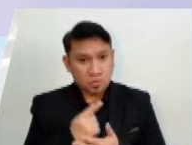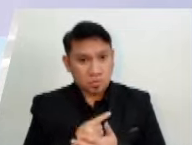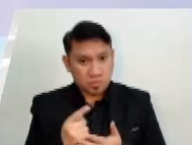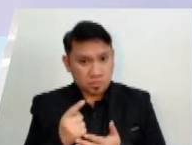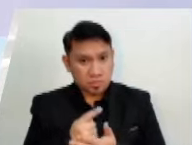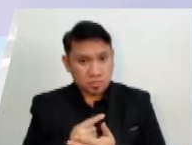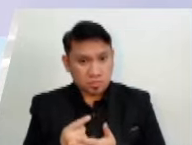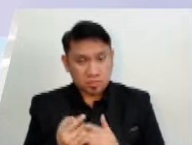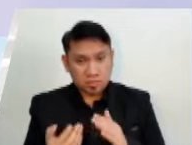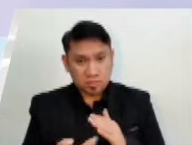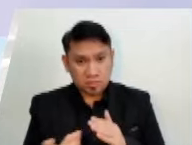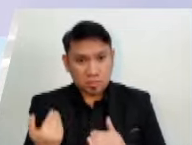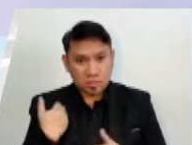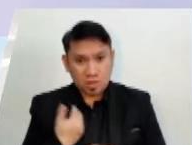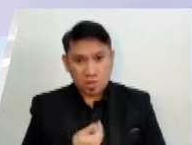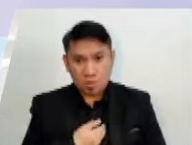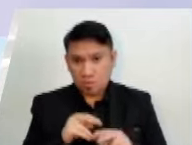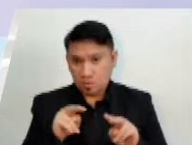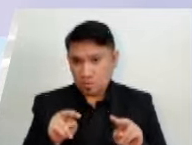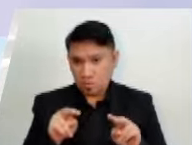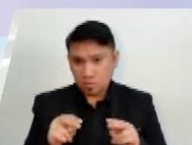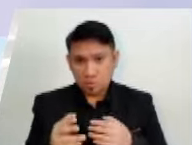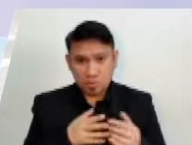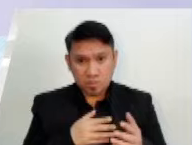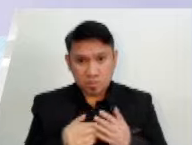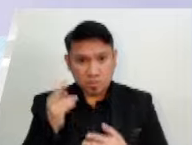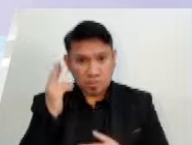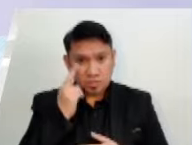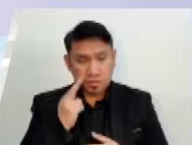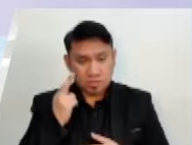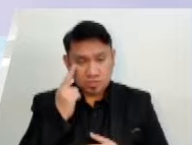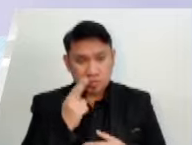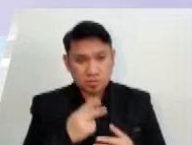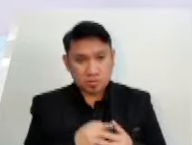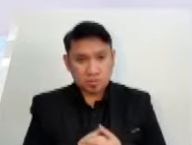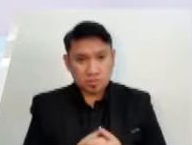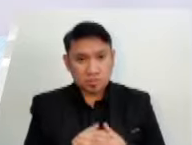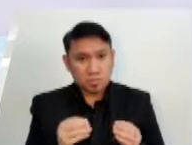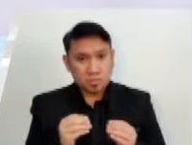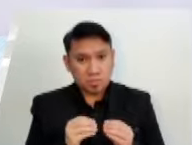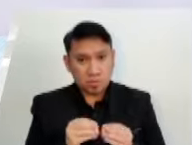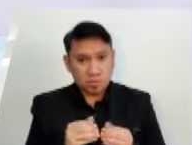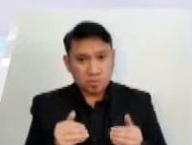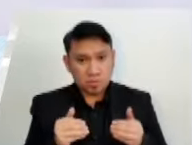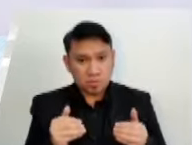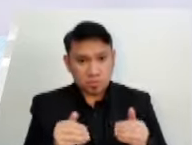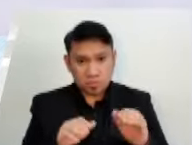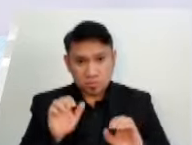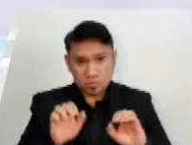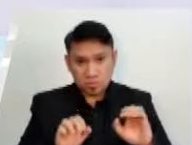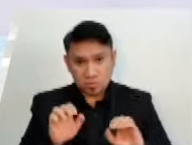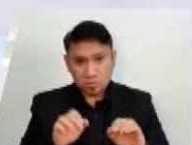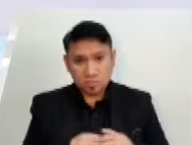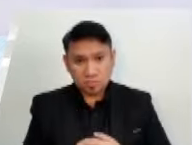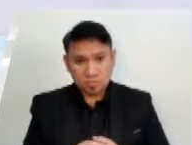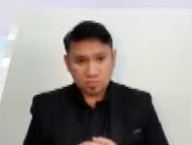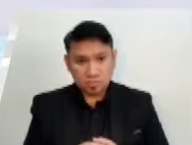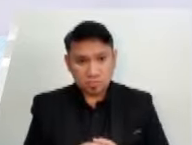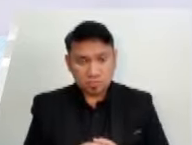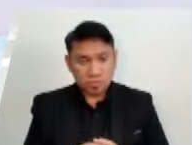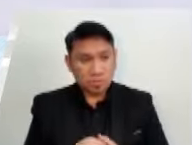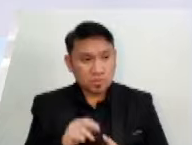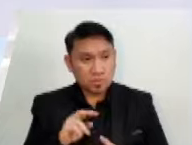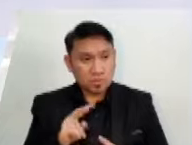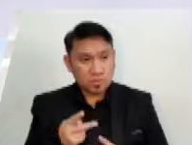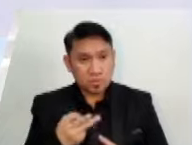of our monitoring for whatever reason this will be subject to further assessments We will not be deterred secondly We will